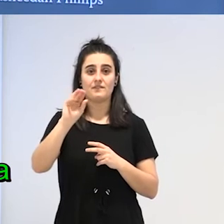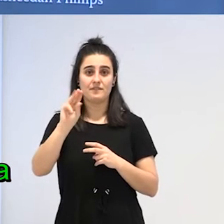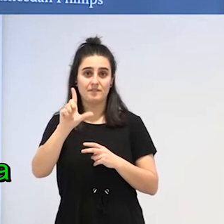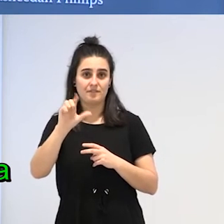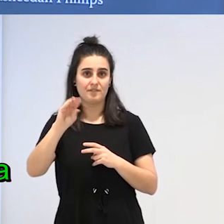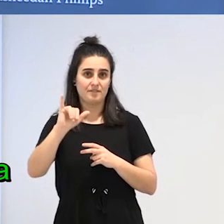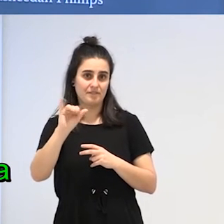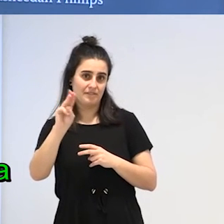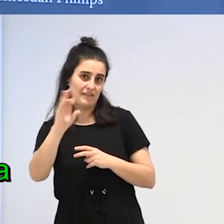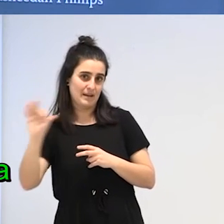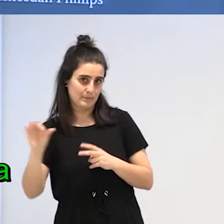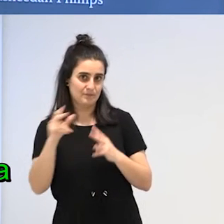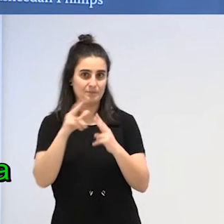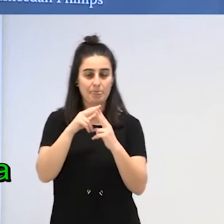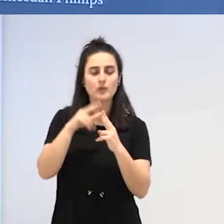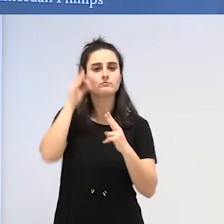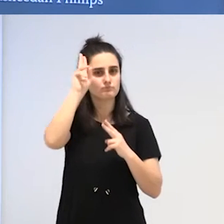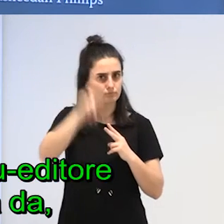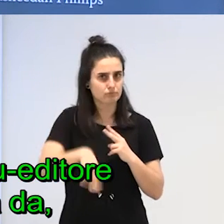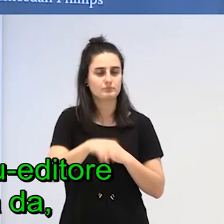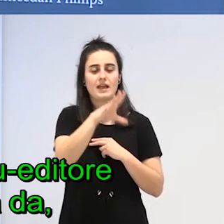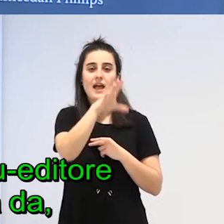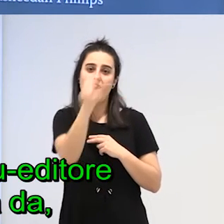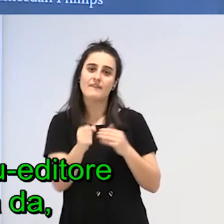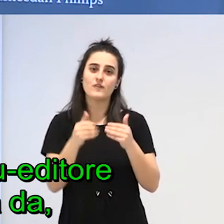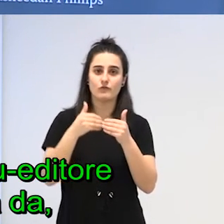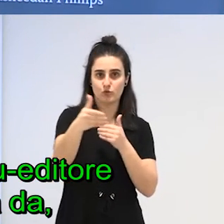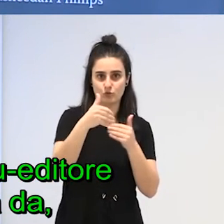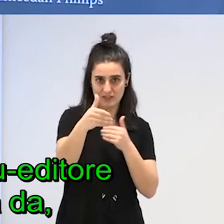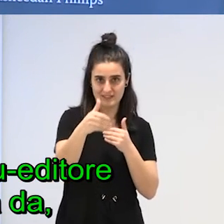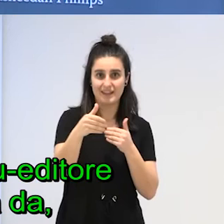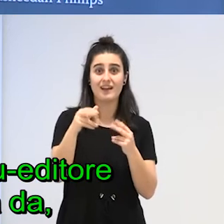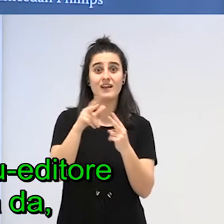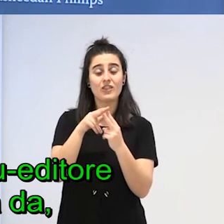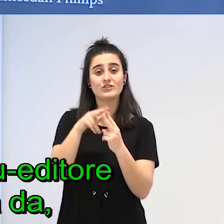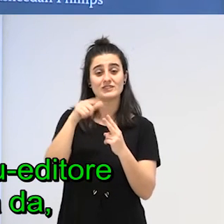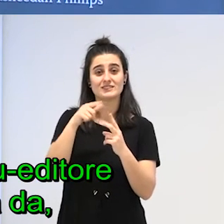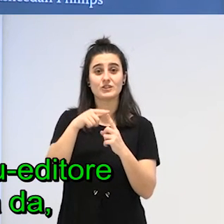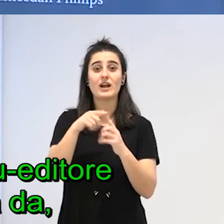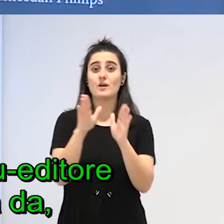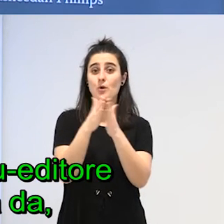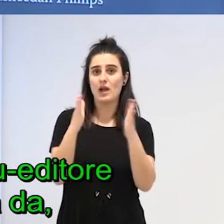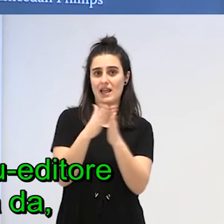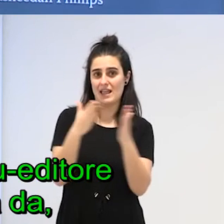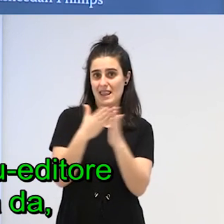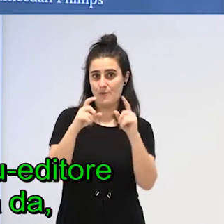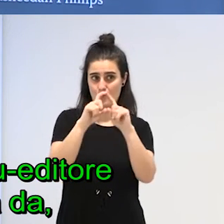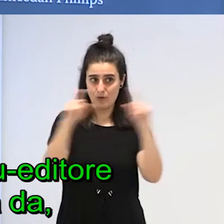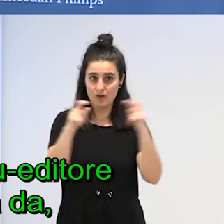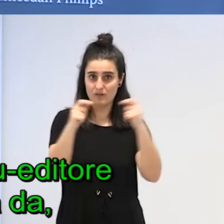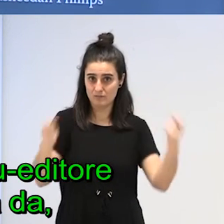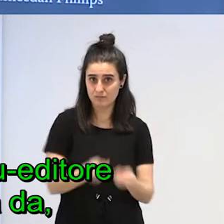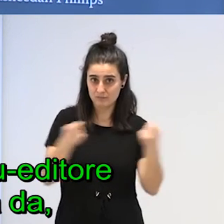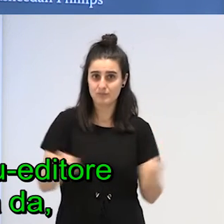burua afrofuturista gisa definitzen dute. Segi René Thomas idazle liburu editore eta